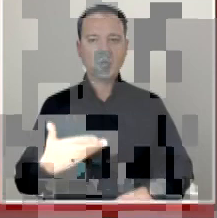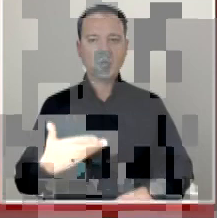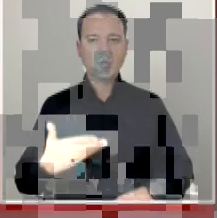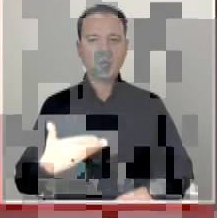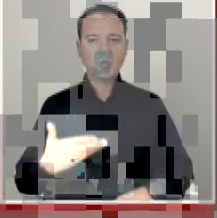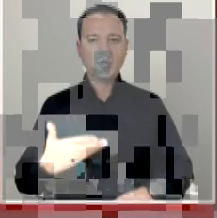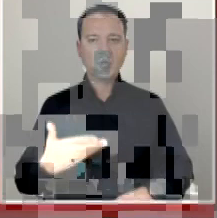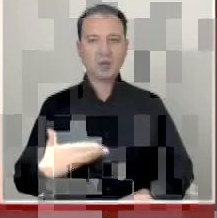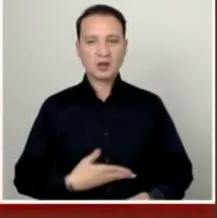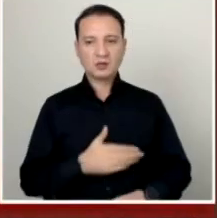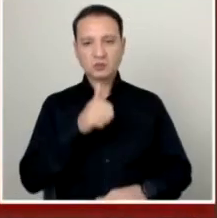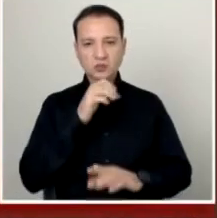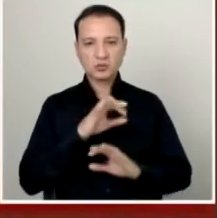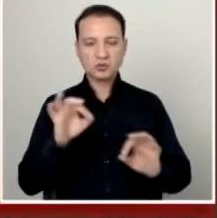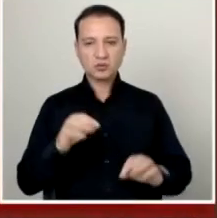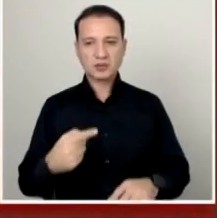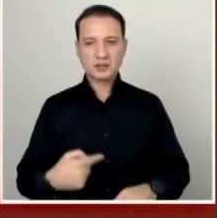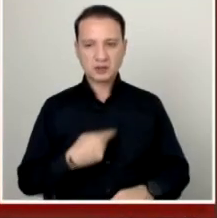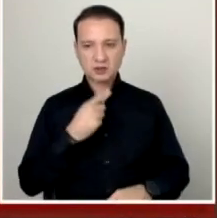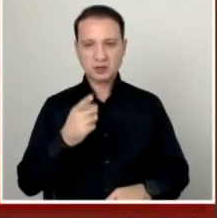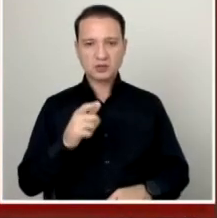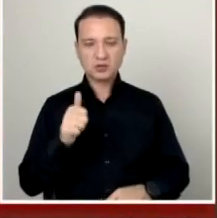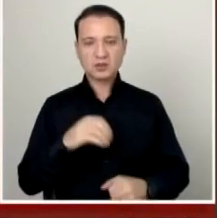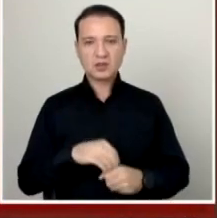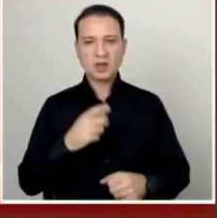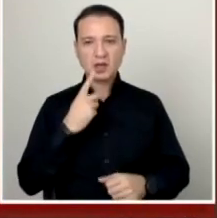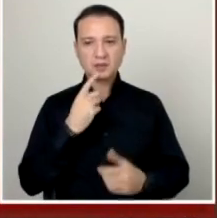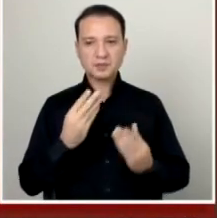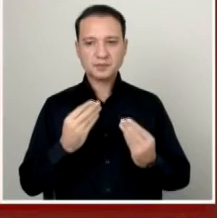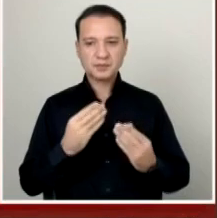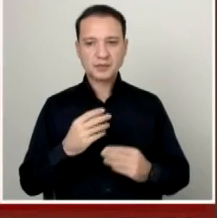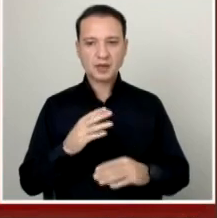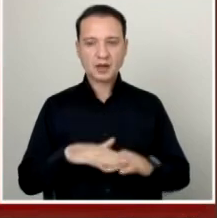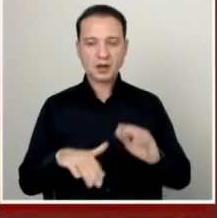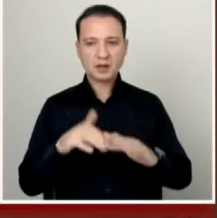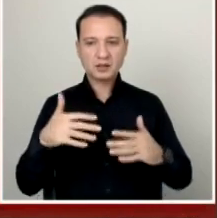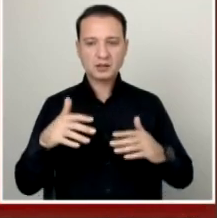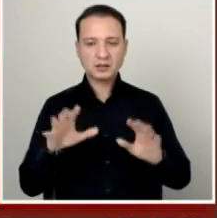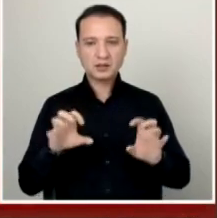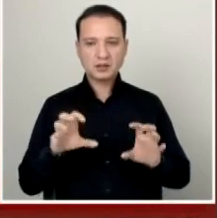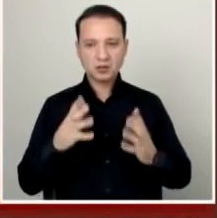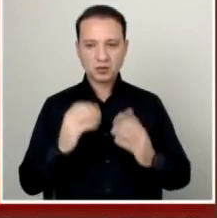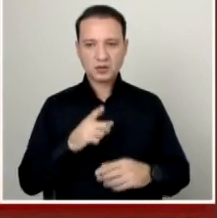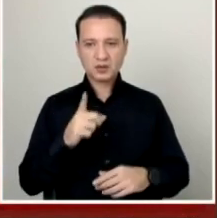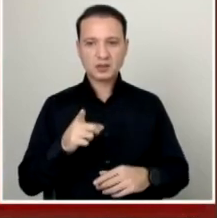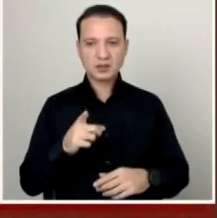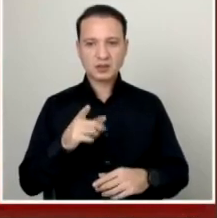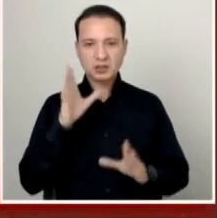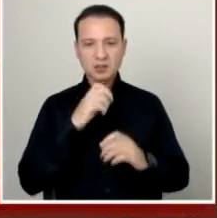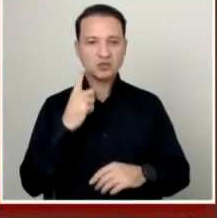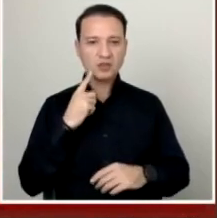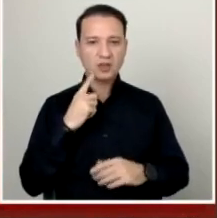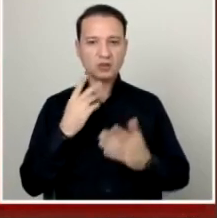Aç ya da susuz hissediyorsanız, gün içinde ağız kuruluğu, el ve ayaklarda uyuşma yaşıyorsanız sizde de gizli şeker